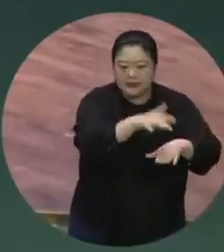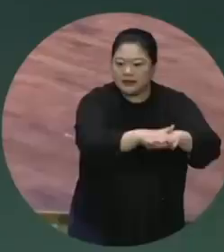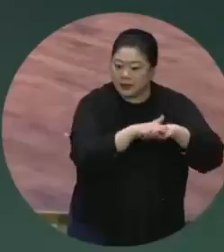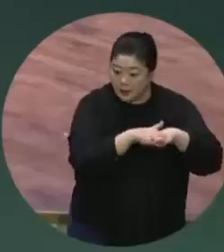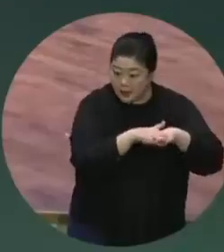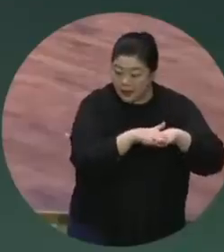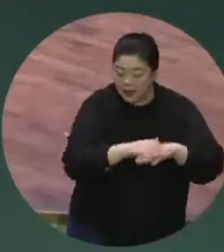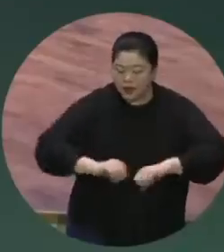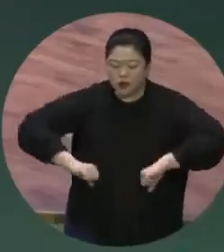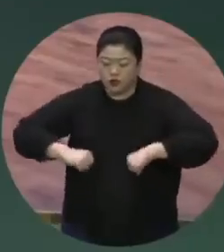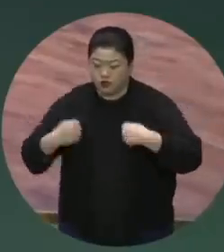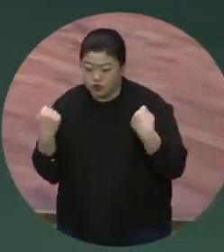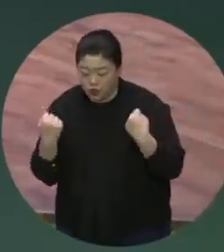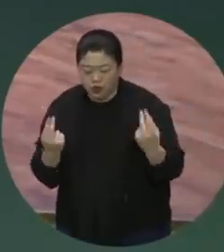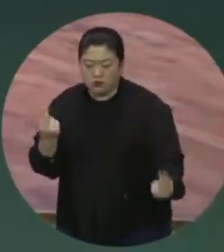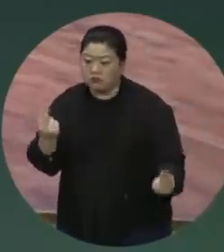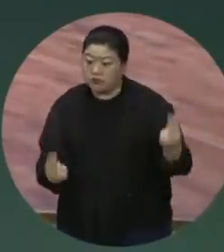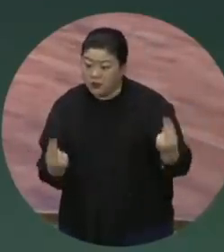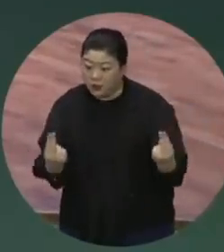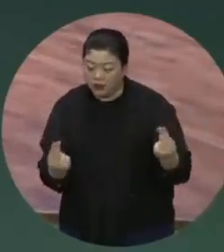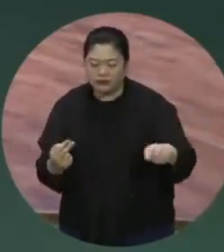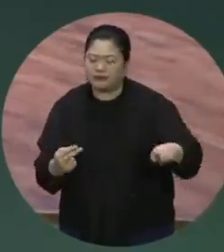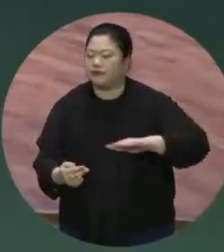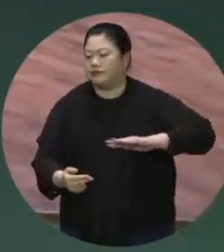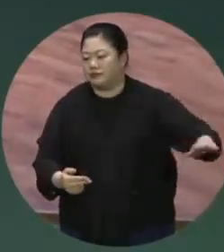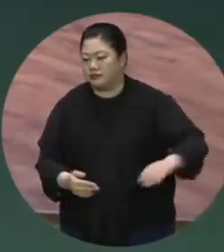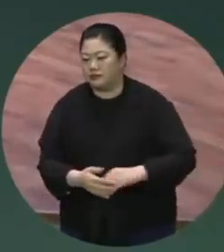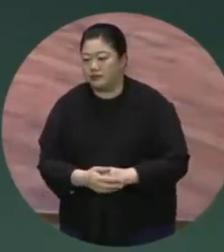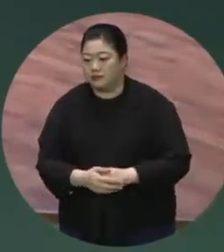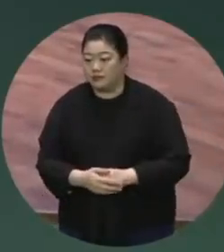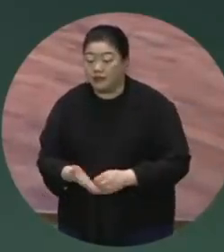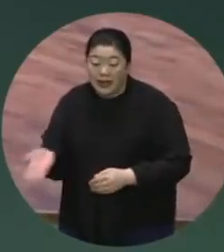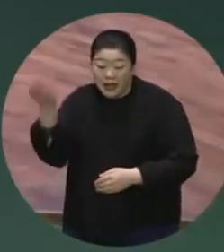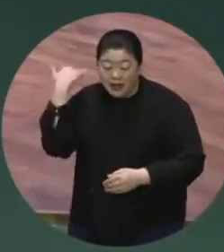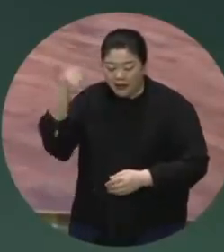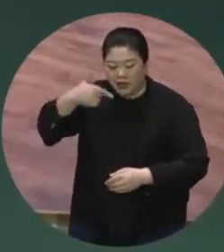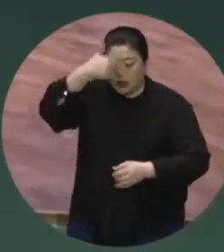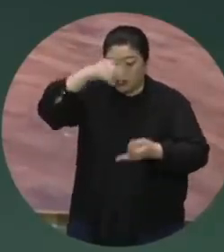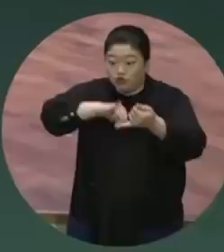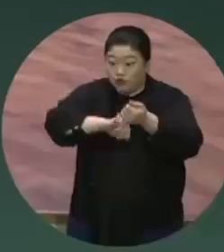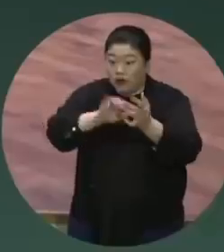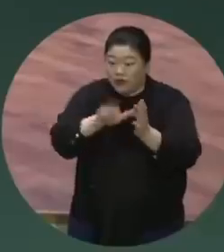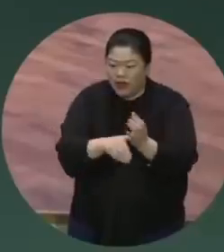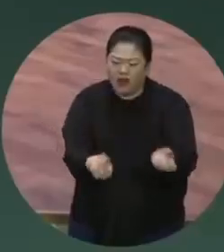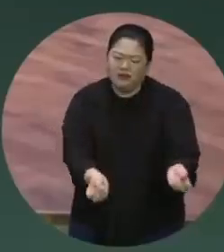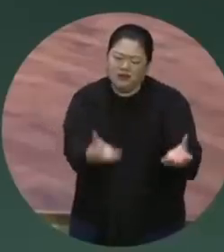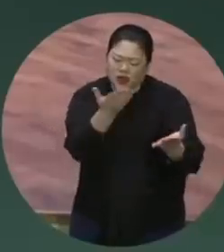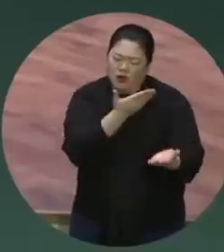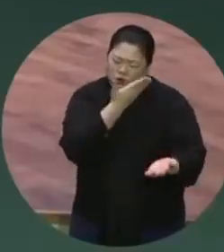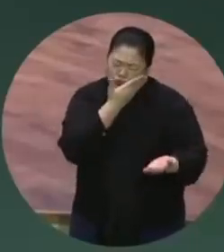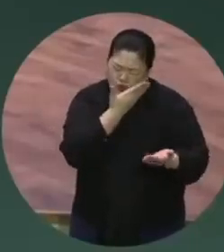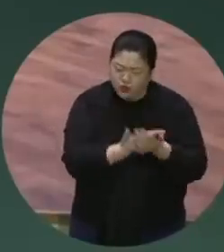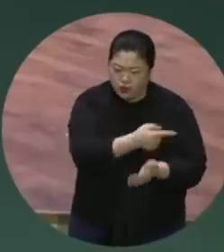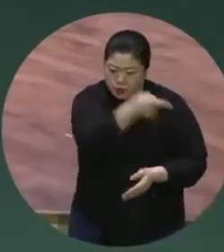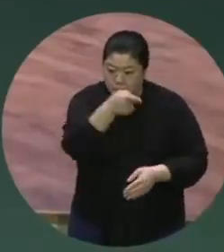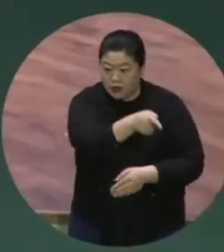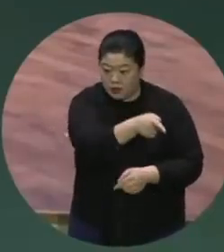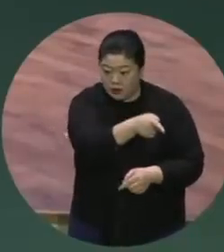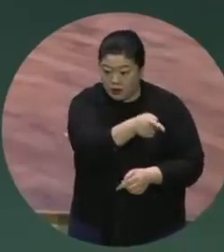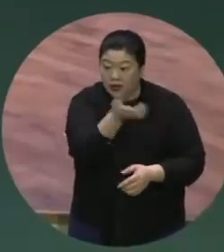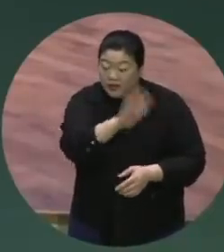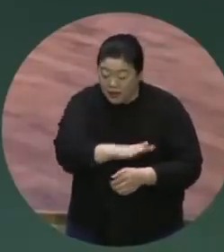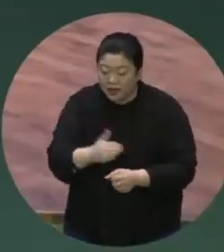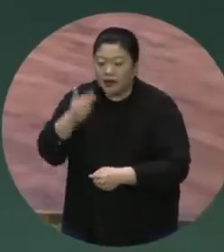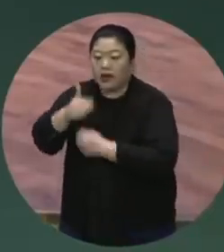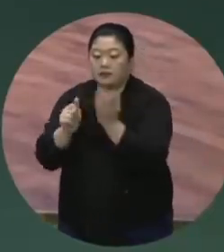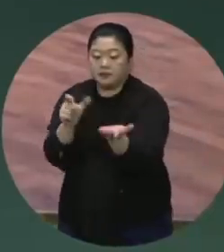때는 제사가 최고였어요. 그런데 하나님이 말씀하십니다. 순종하는 게 제사보다 낫다. 말씀에